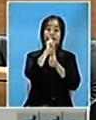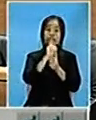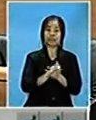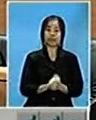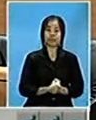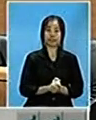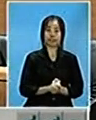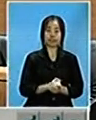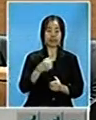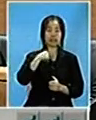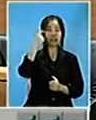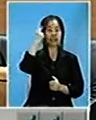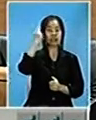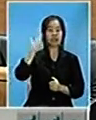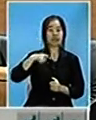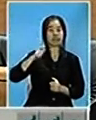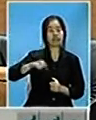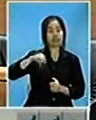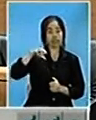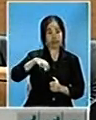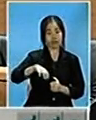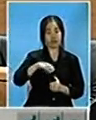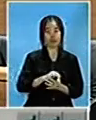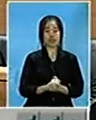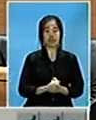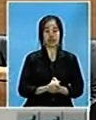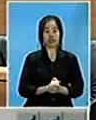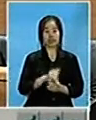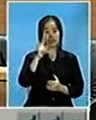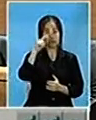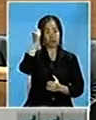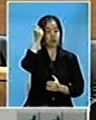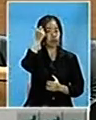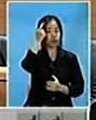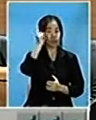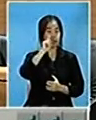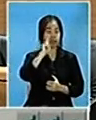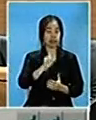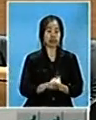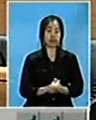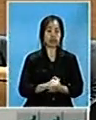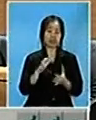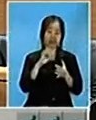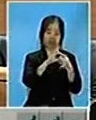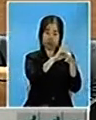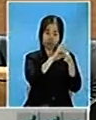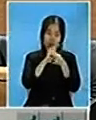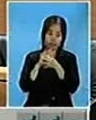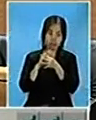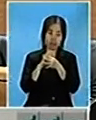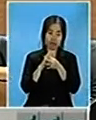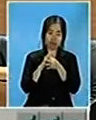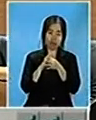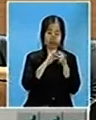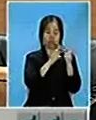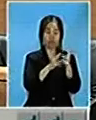ผมคิดว่าศาลรัฐธรรมนูญจะต้องทำความเข้าใจในเรื่องที่เกี่ยวข้องกับกระบวน